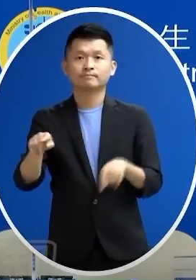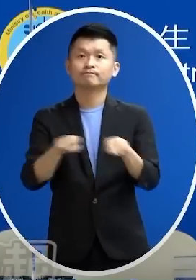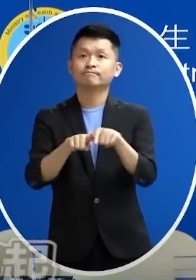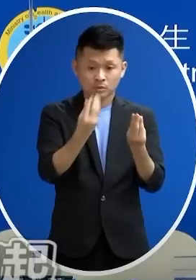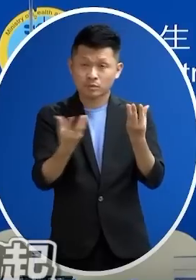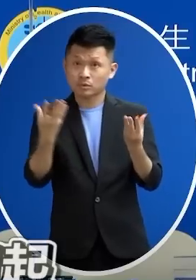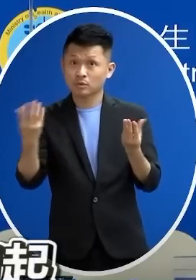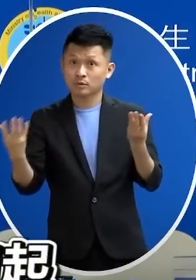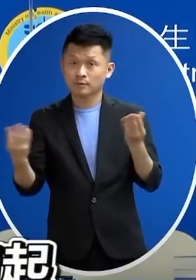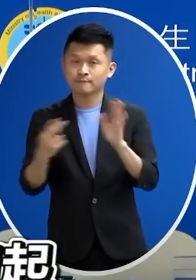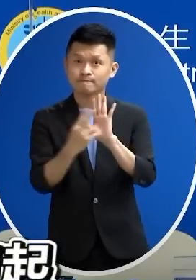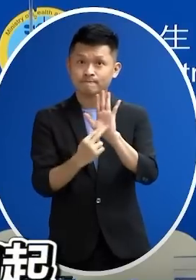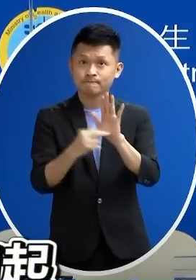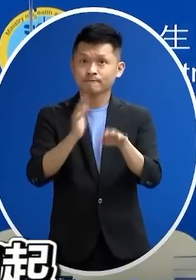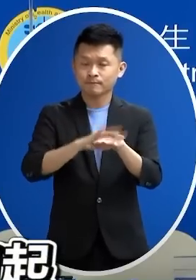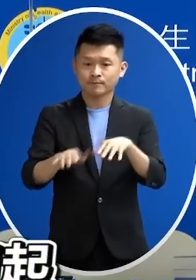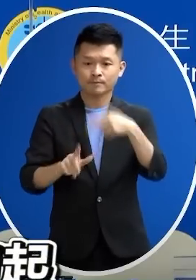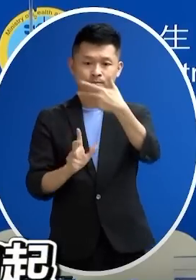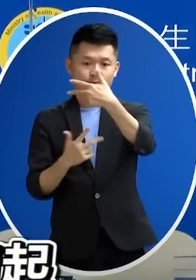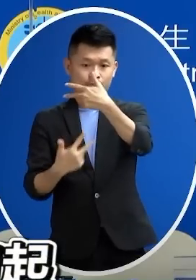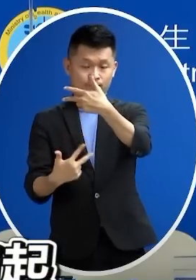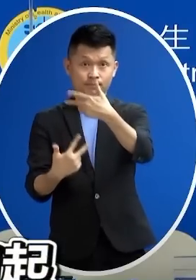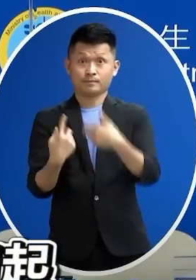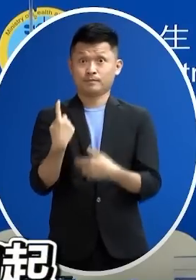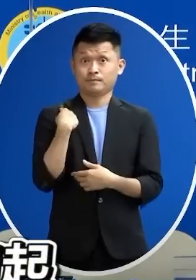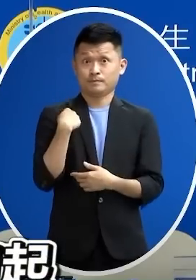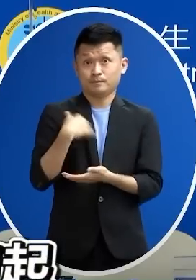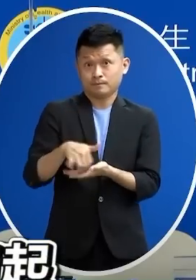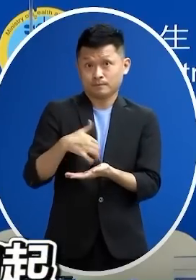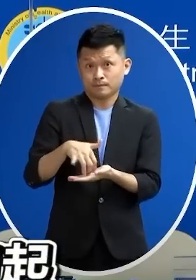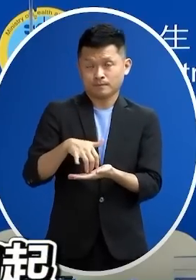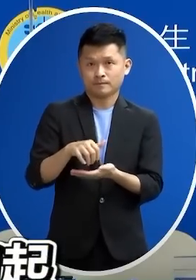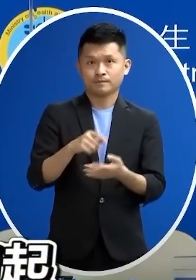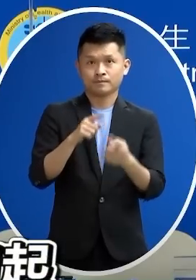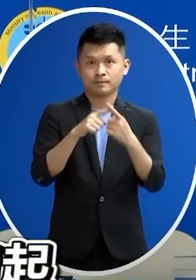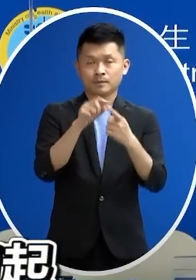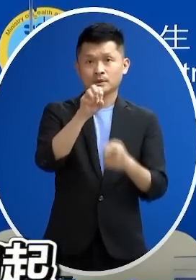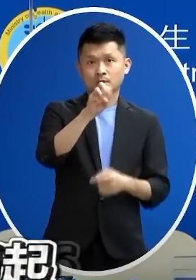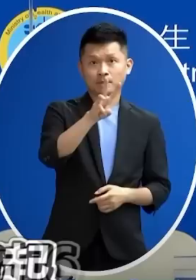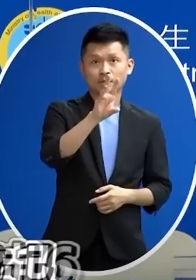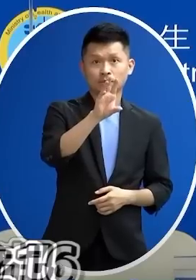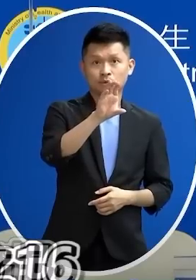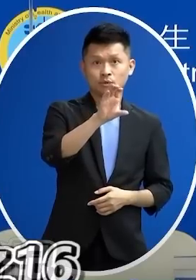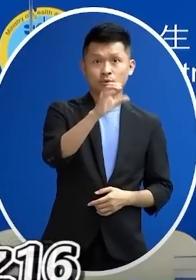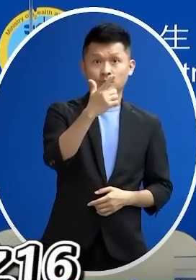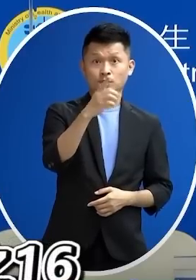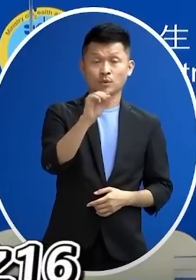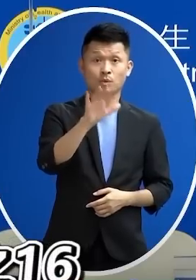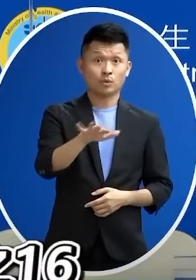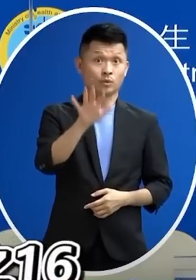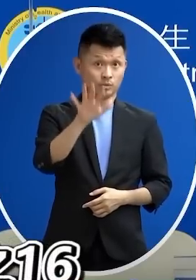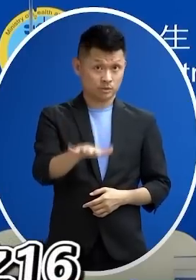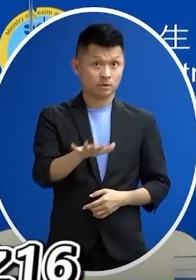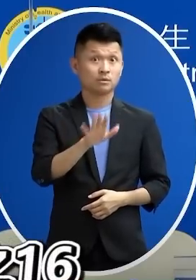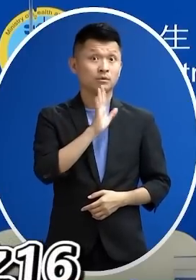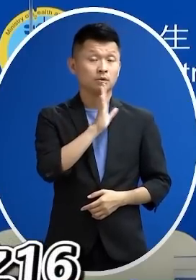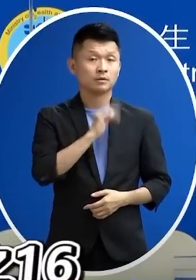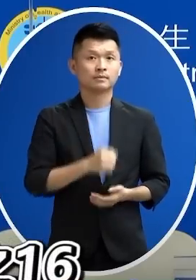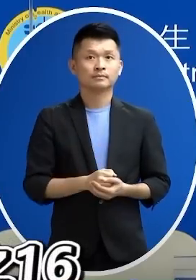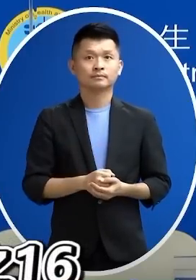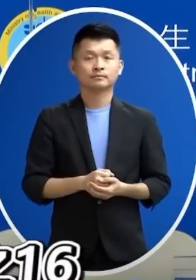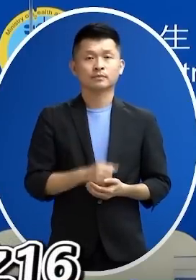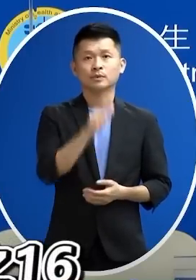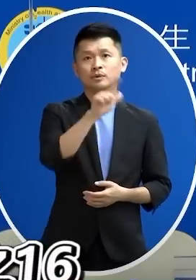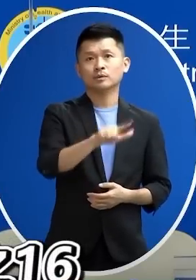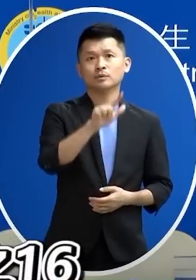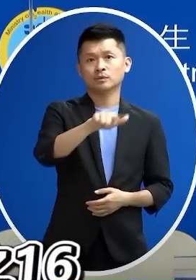当中治疗。到目前7月7号到昨天为止，是累积396.5万例的本土病例，那其中